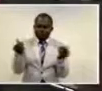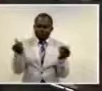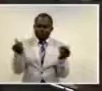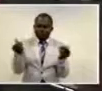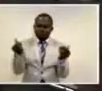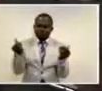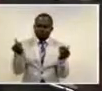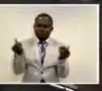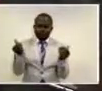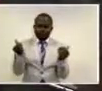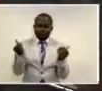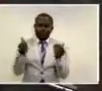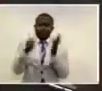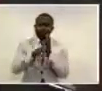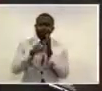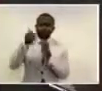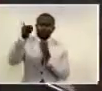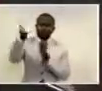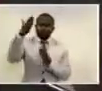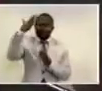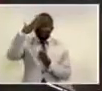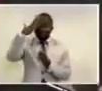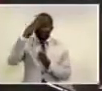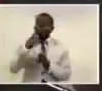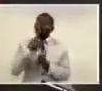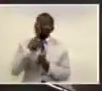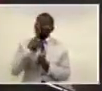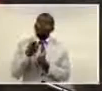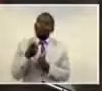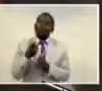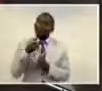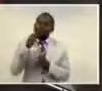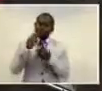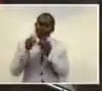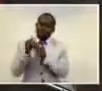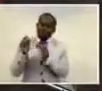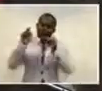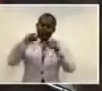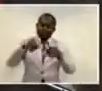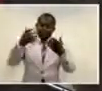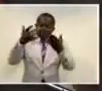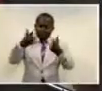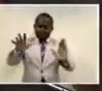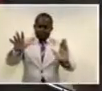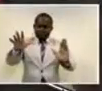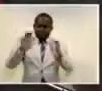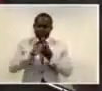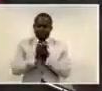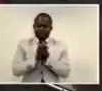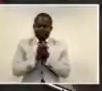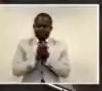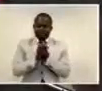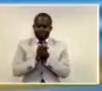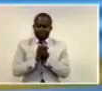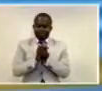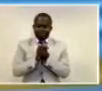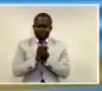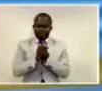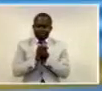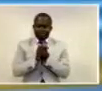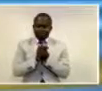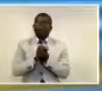Aha. Ikibazo ngo kirazwi kuwa mbere hari abazaza kubirangiza. Baratubeshyaga ngo